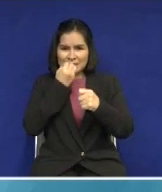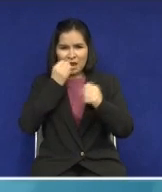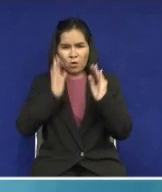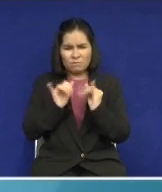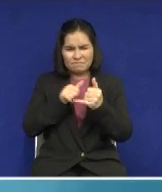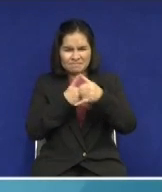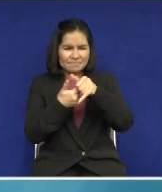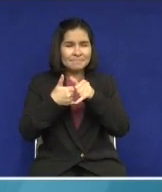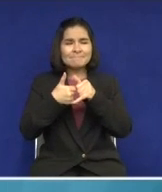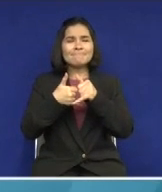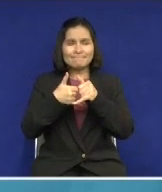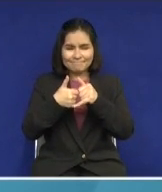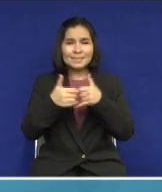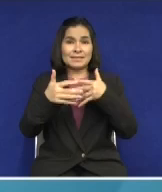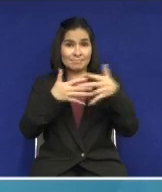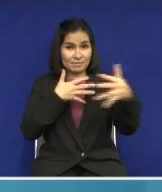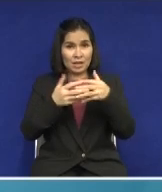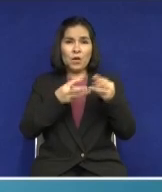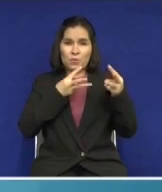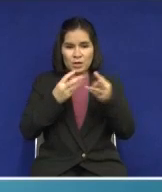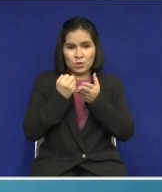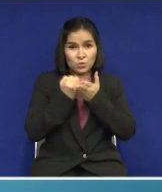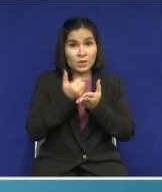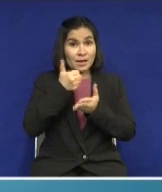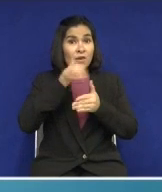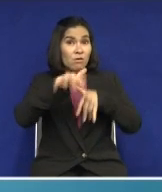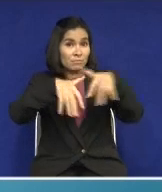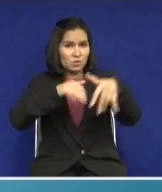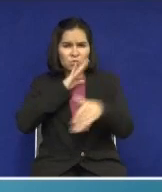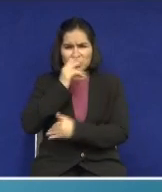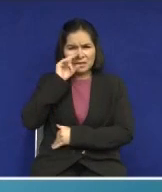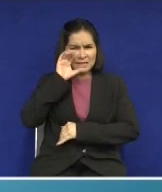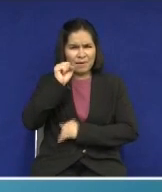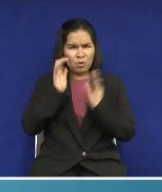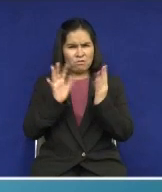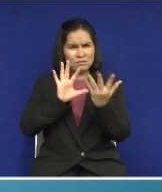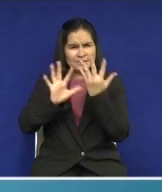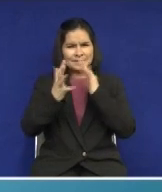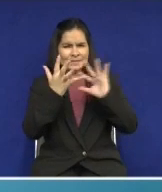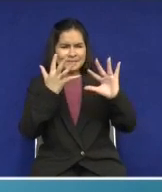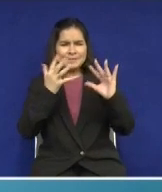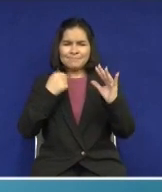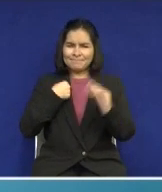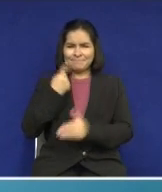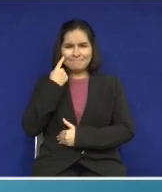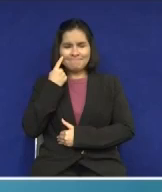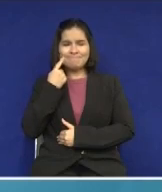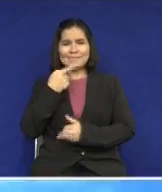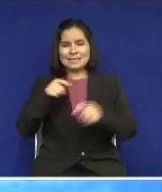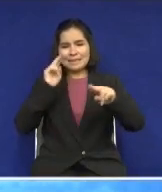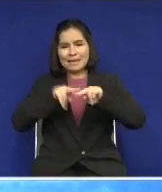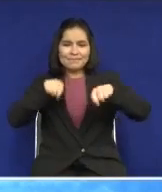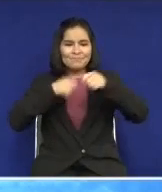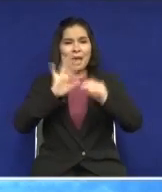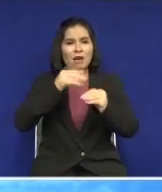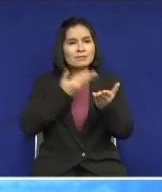ขึ้นเพราะฉะนั้นถ้าสิ่งหนึ่งที่เราจะช่วยได้ค่ะถ้าเราเห็นว่ามีคนเยอะแล้วนะคะเราอาจจะซื้อแล้วก็กลับมาทานที่ท